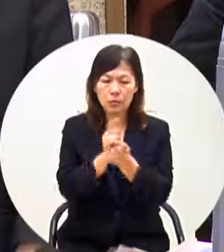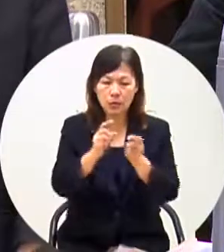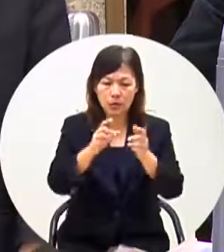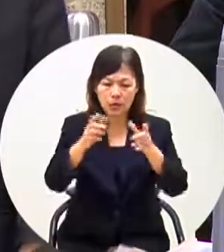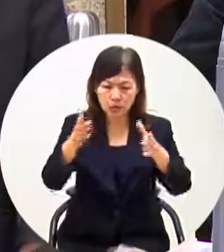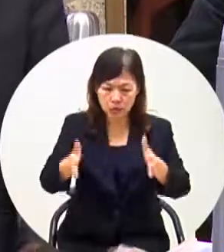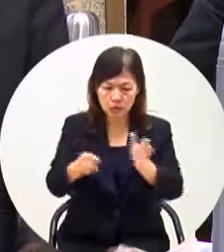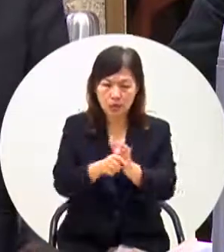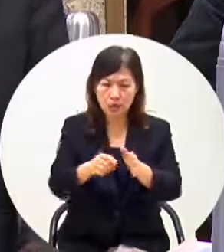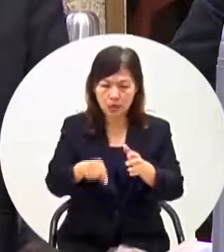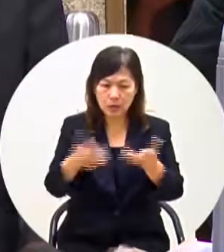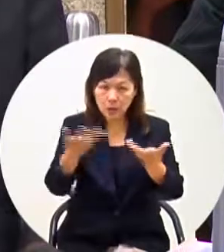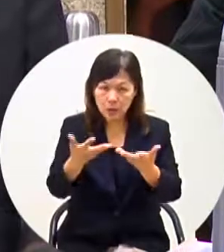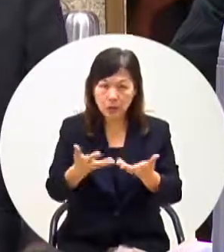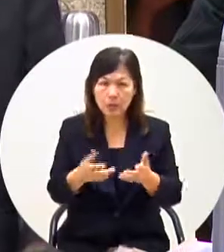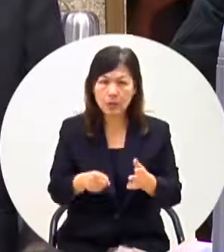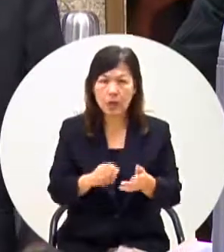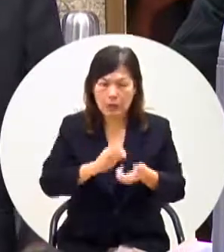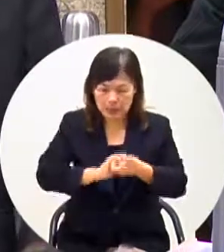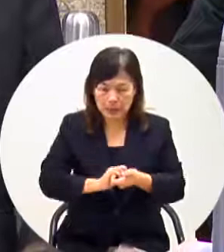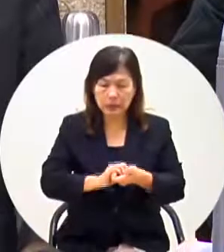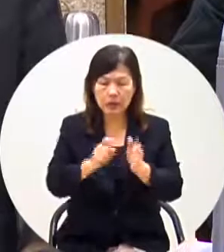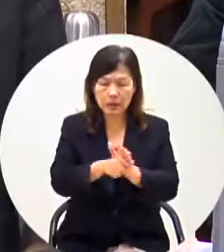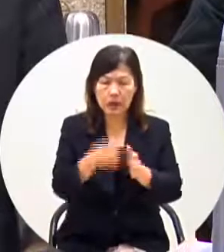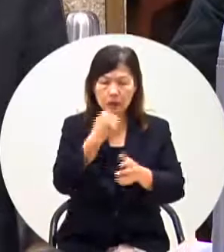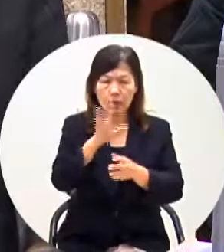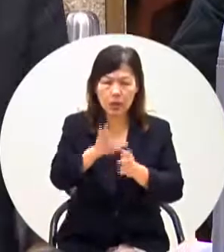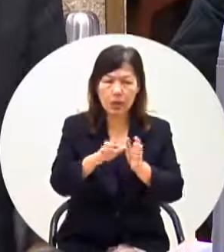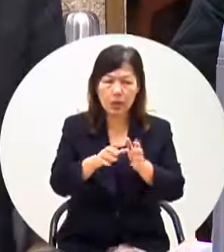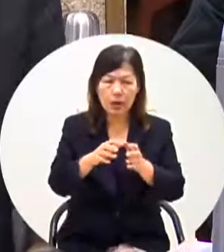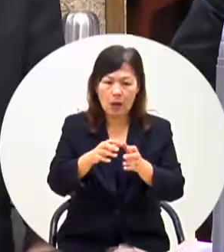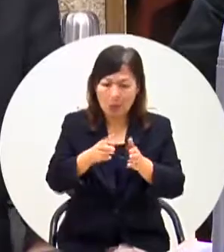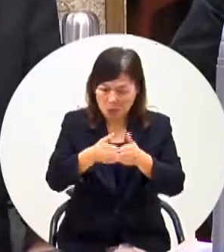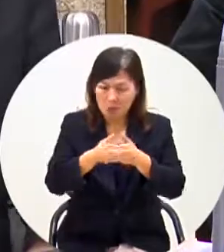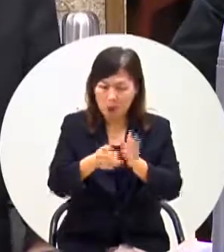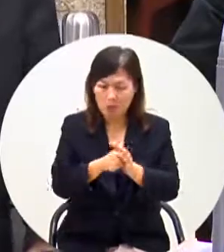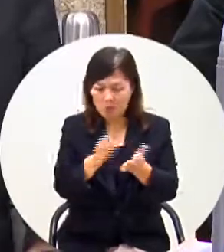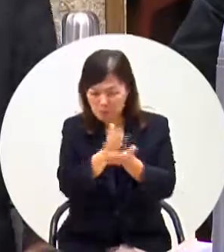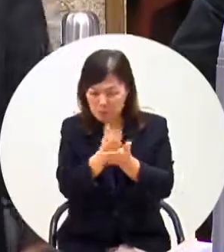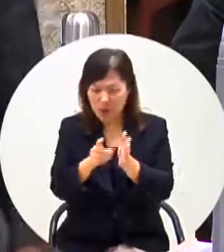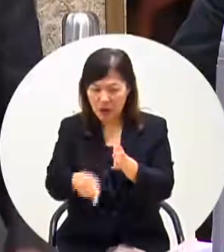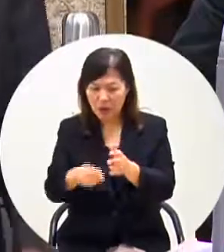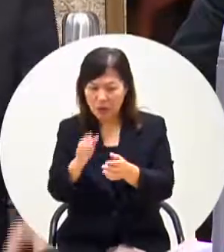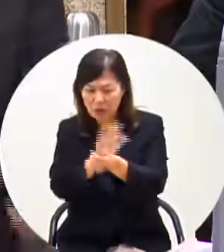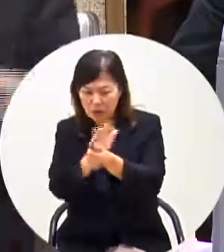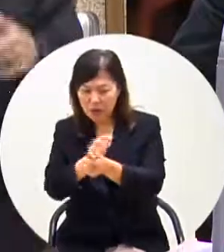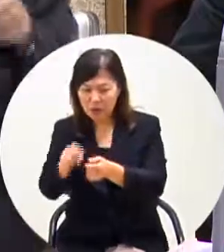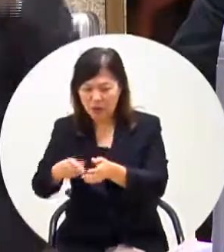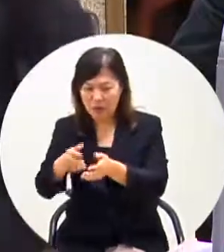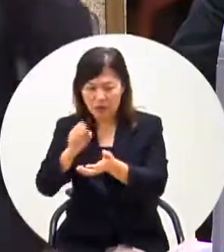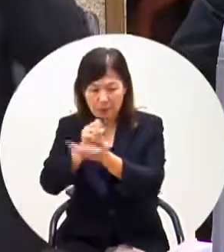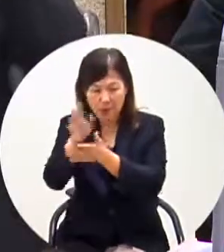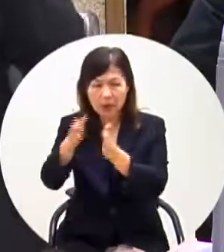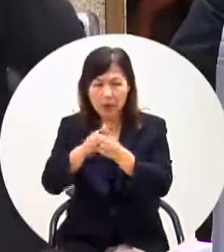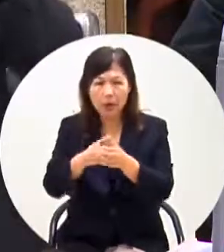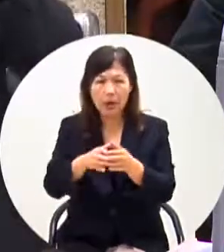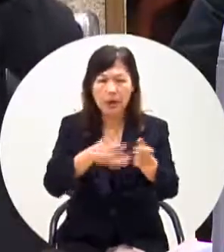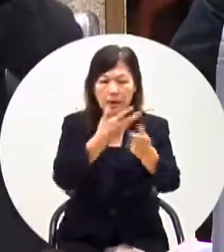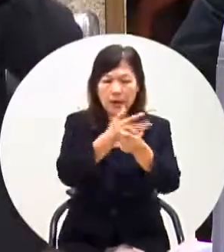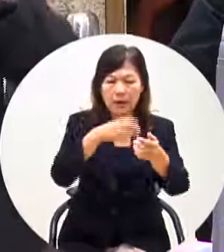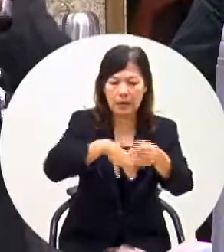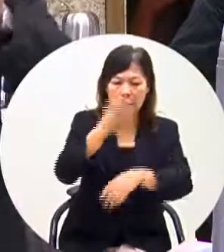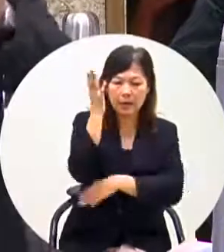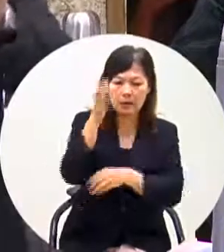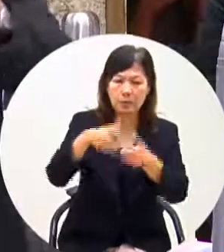必须要有公益性加必要性的评估报告。啊，所以咱甲即个报告送去到内政部的时阵，伊就有两个重点